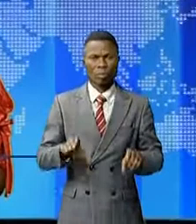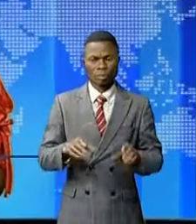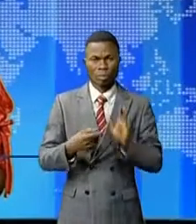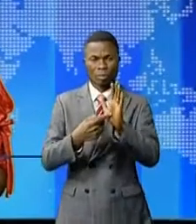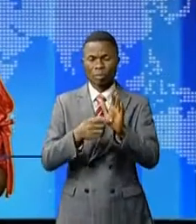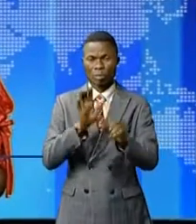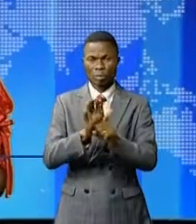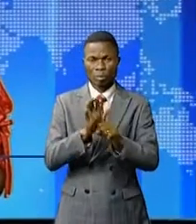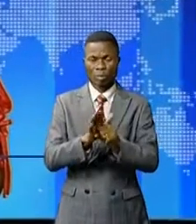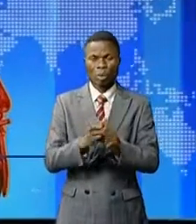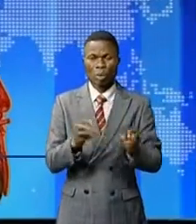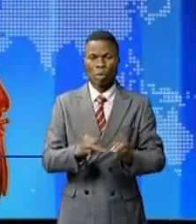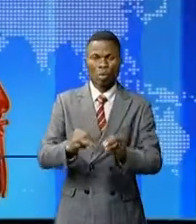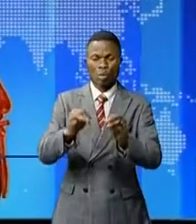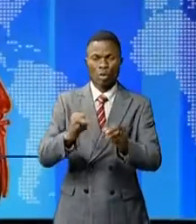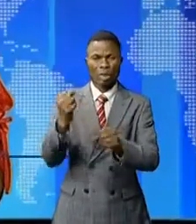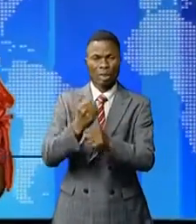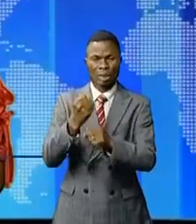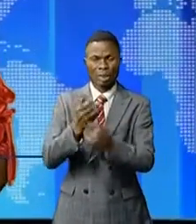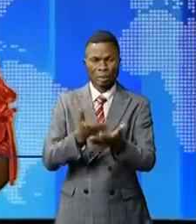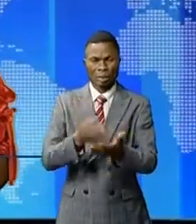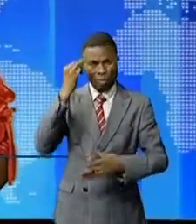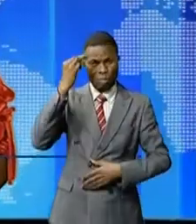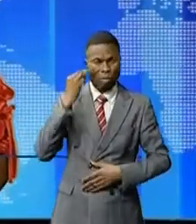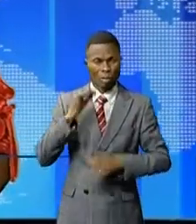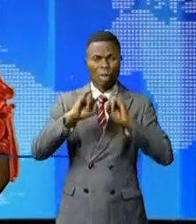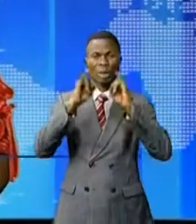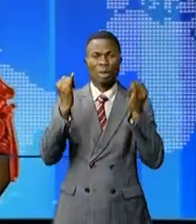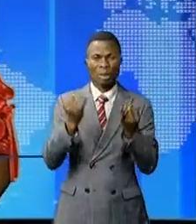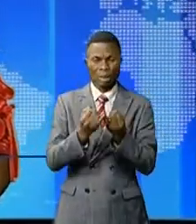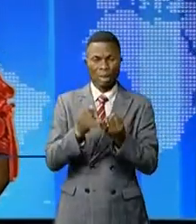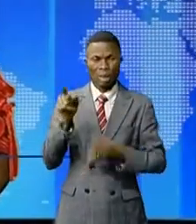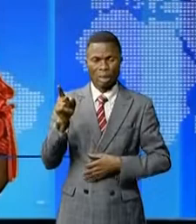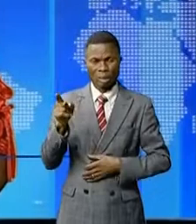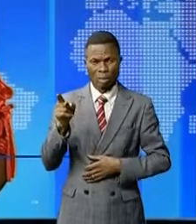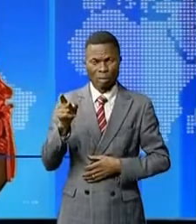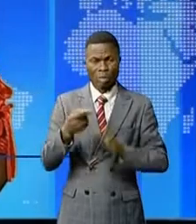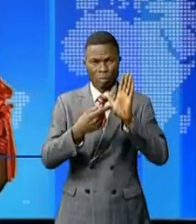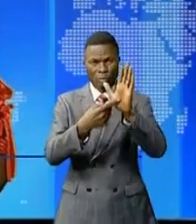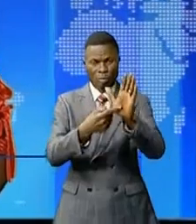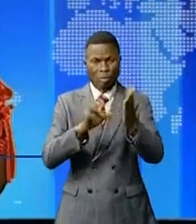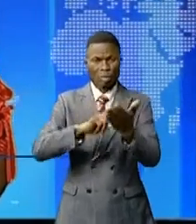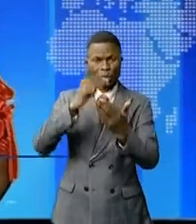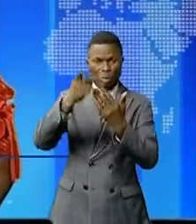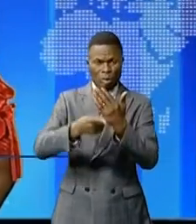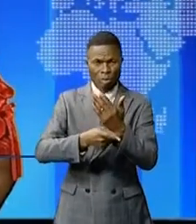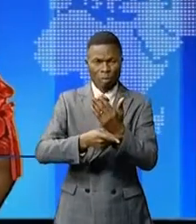une importante possibilité d'investissement. Le ministre de l'Industrie, Julien Paluku, a présenté le plan